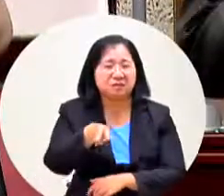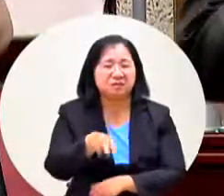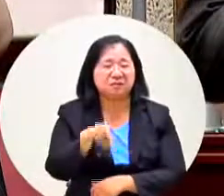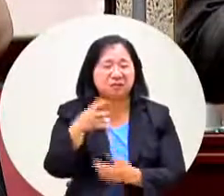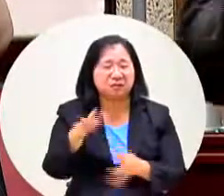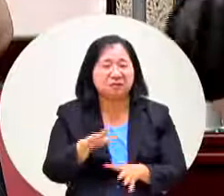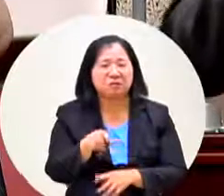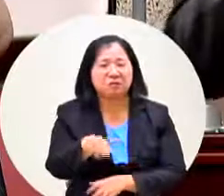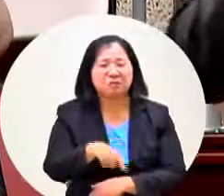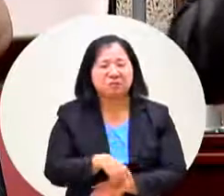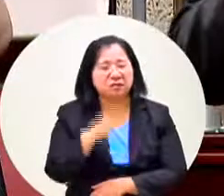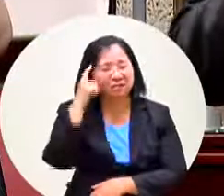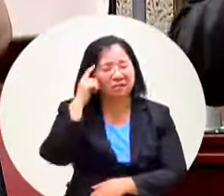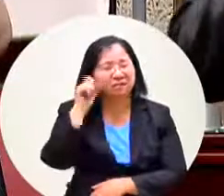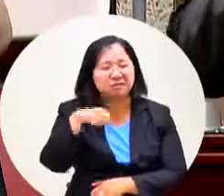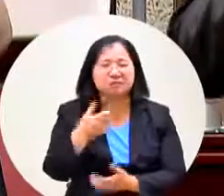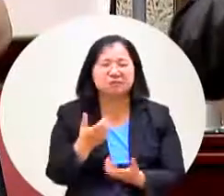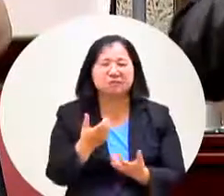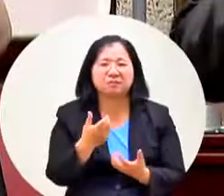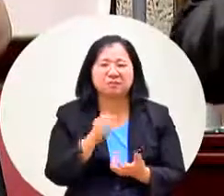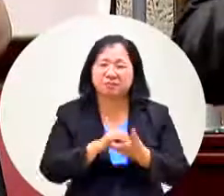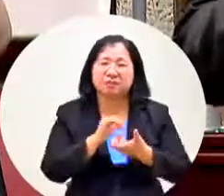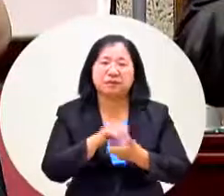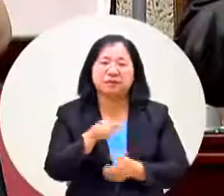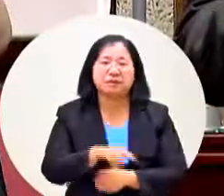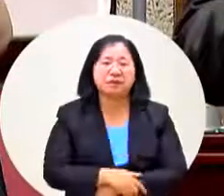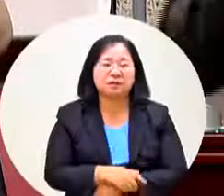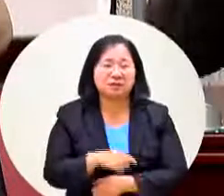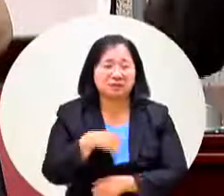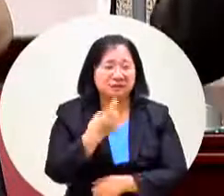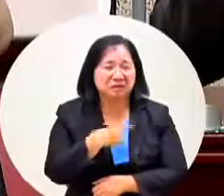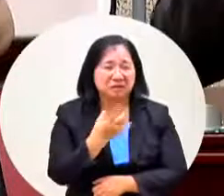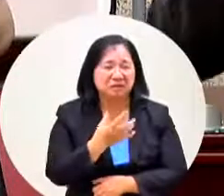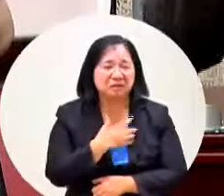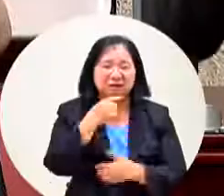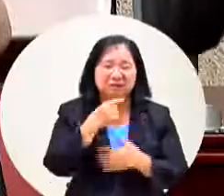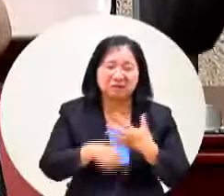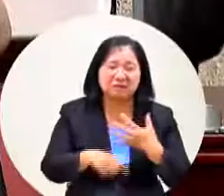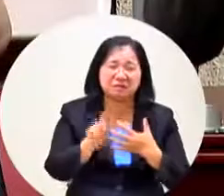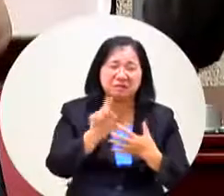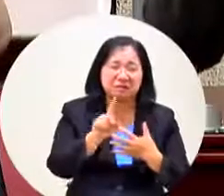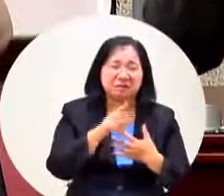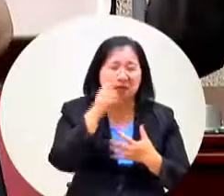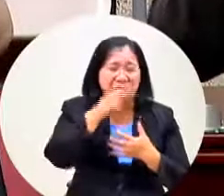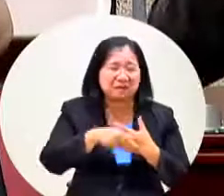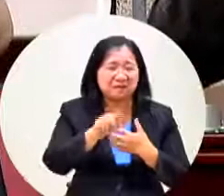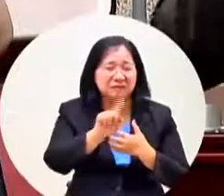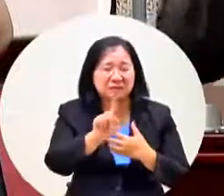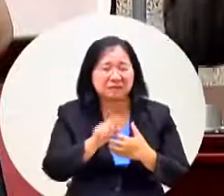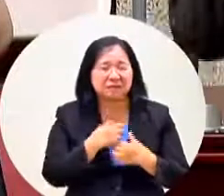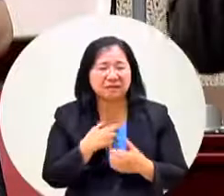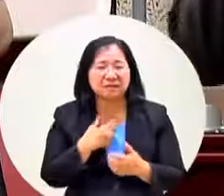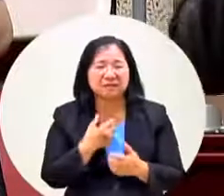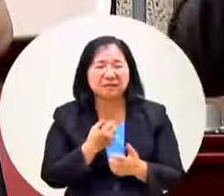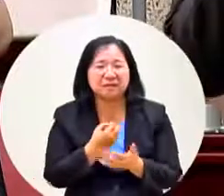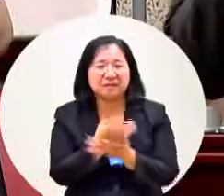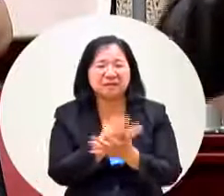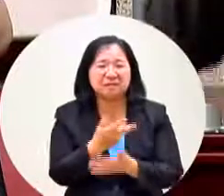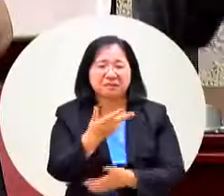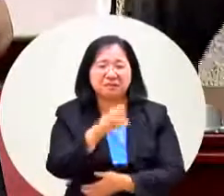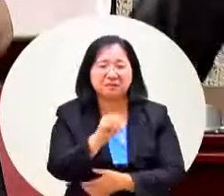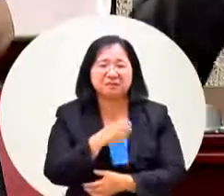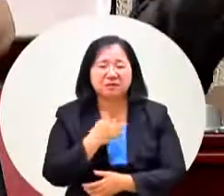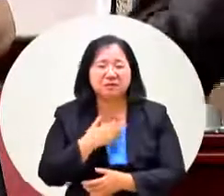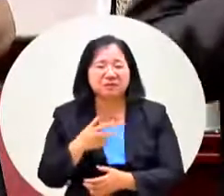面吼，其实嘛无济，就是讲伊的迄个诱因其实是无够吼。啊，对于农民来讲，伊要叫伊一分地吼，爱佫纳